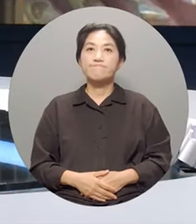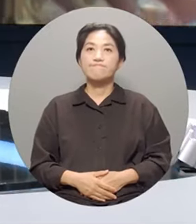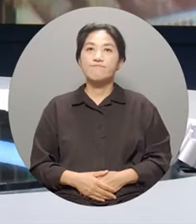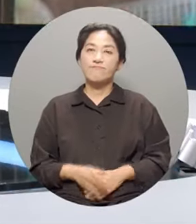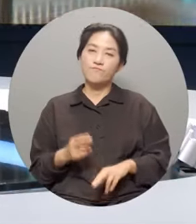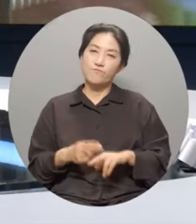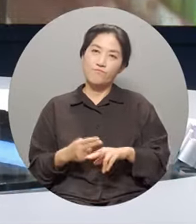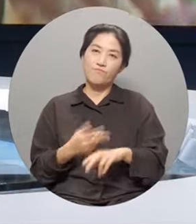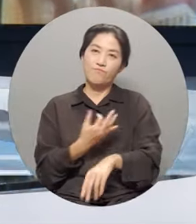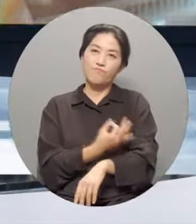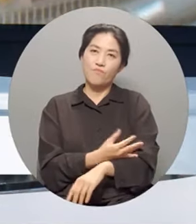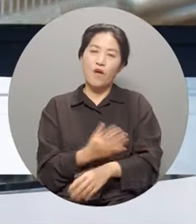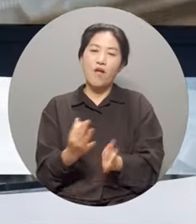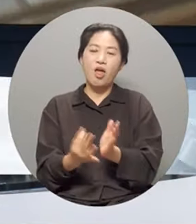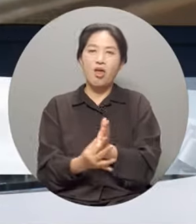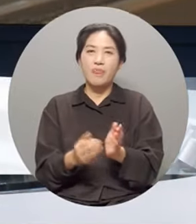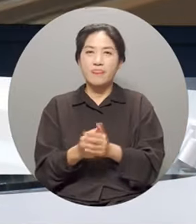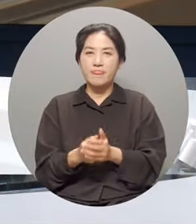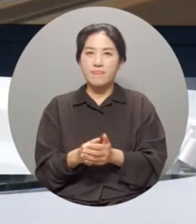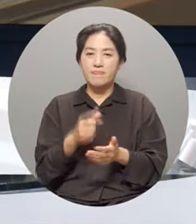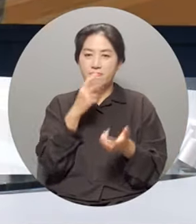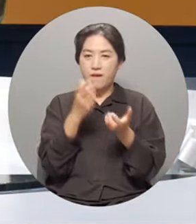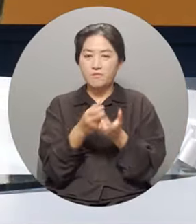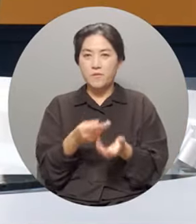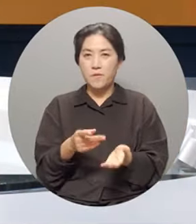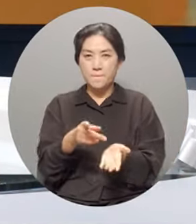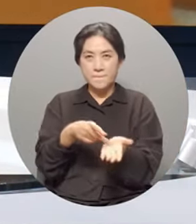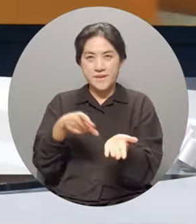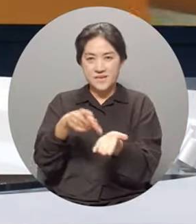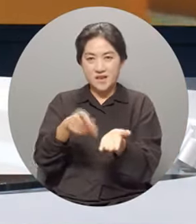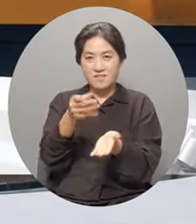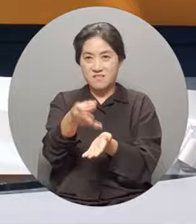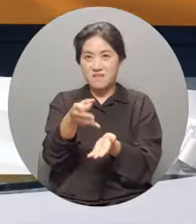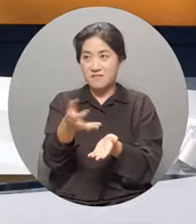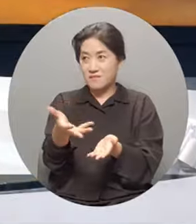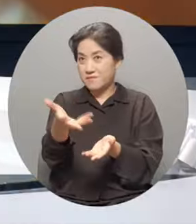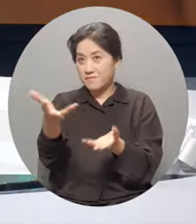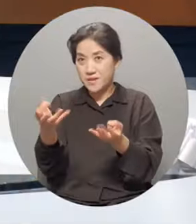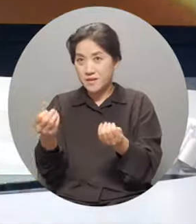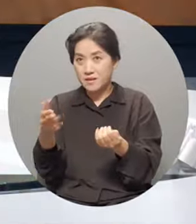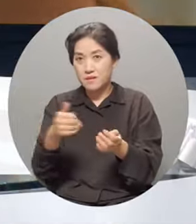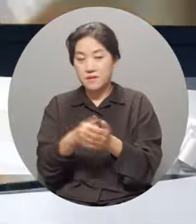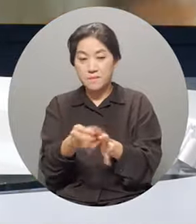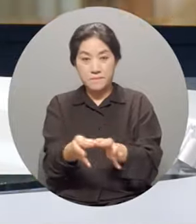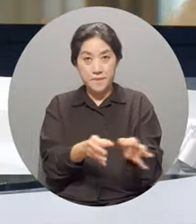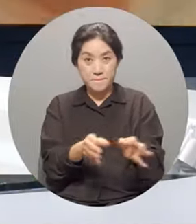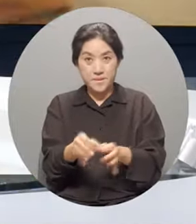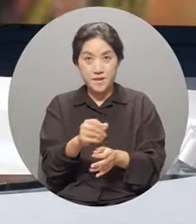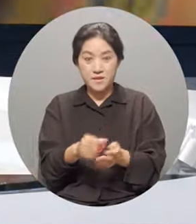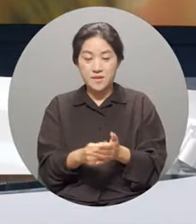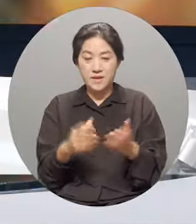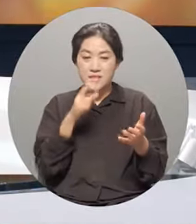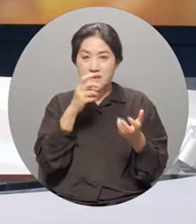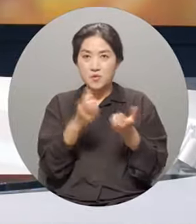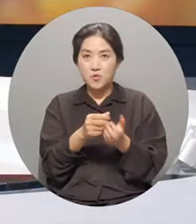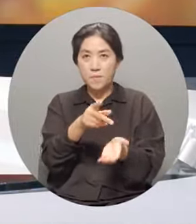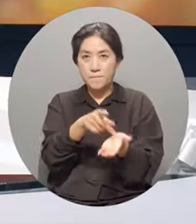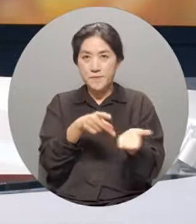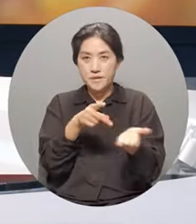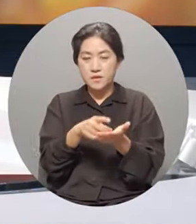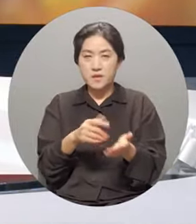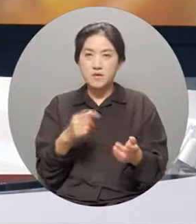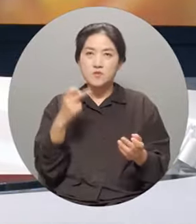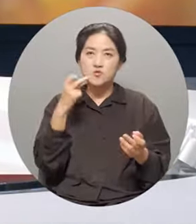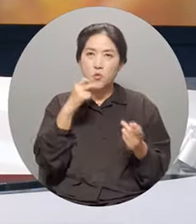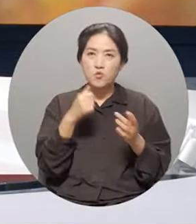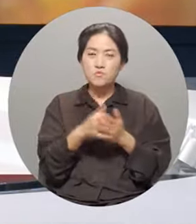조리도 간편하고 저렴해서 냉동 피자 사는 분들 많으실 텐데요. 그런데 시중에 판매되는 냉동 피자에